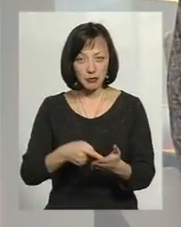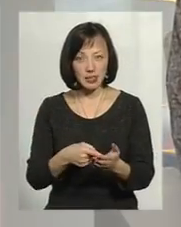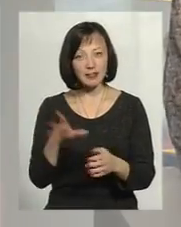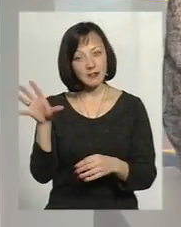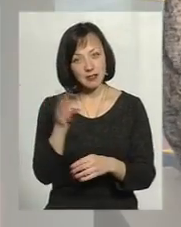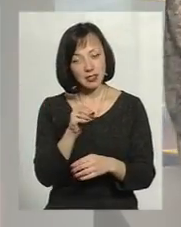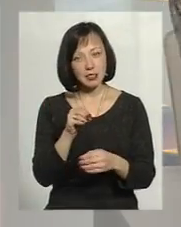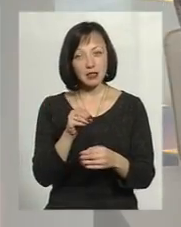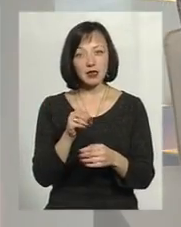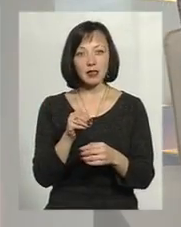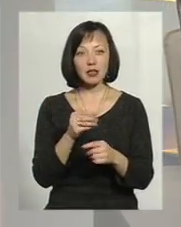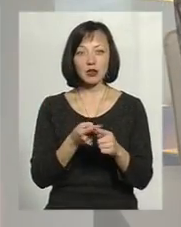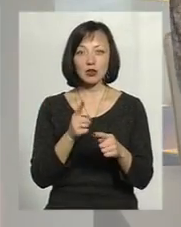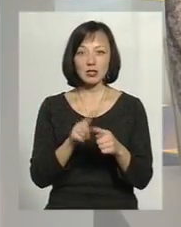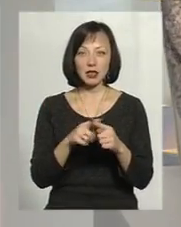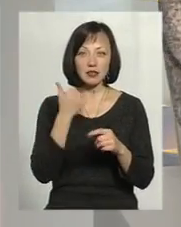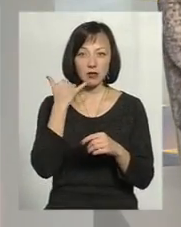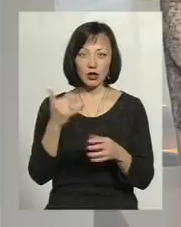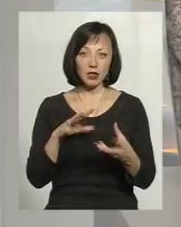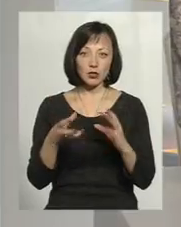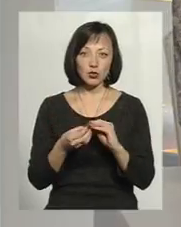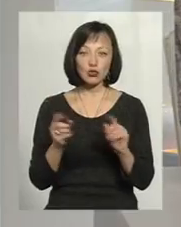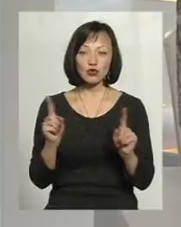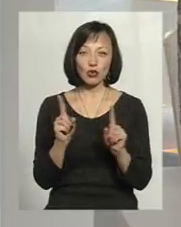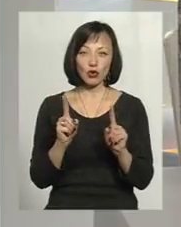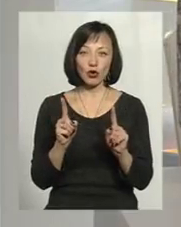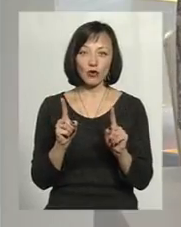всі питання, чи власне отой дзвінок, це є наслідок того, що